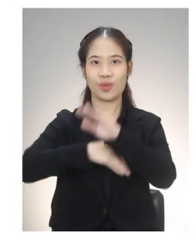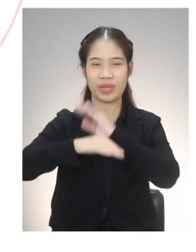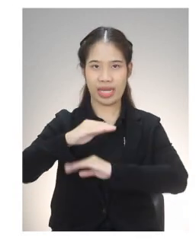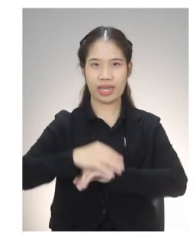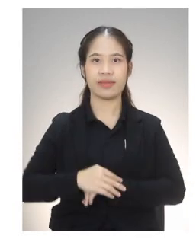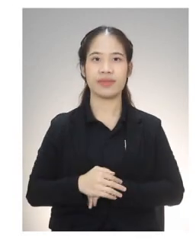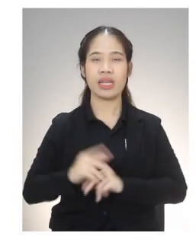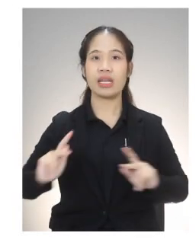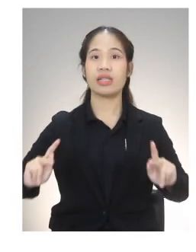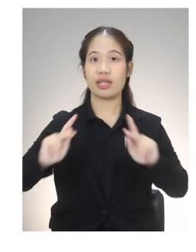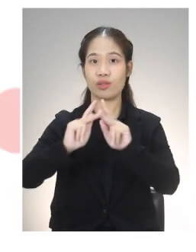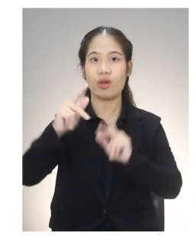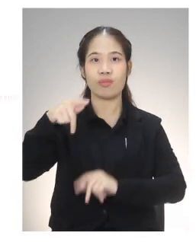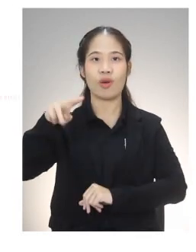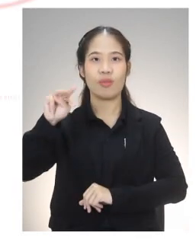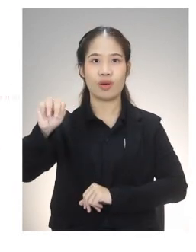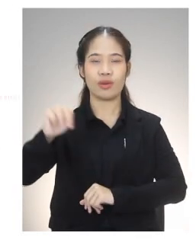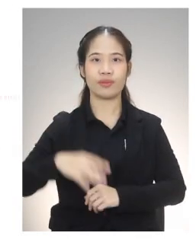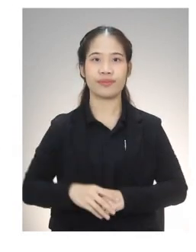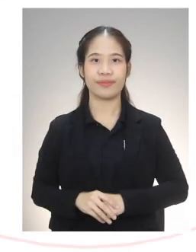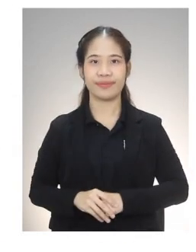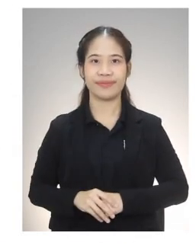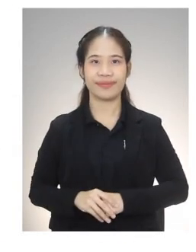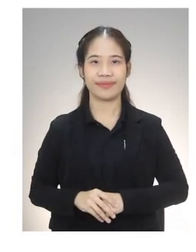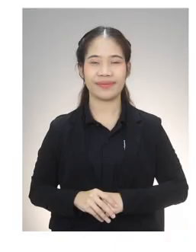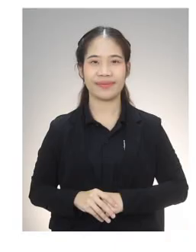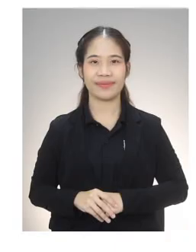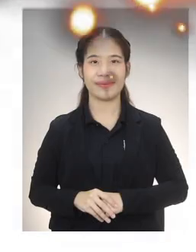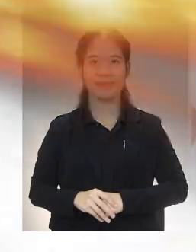กระทรวงการพัฒนาสังคมและความมั่นคงของมนุษย์